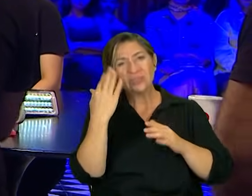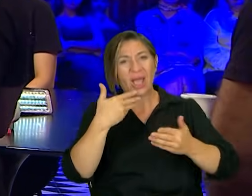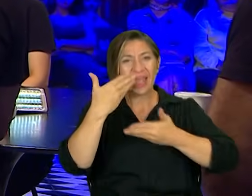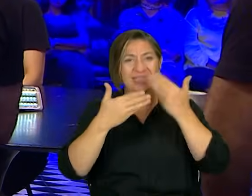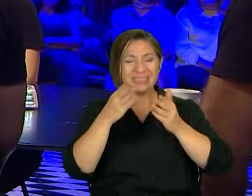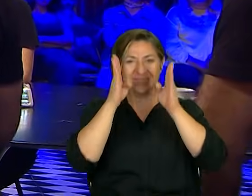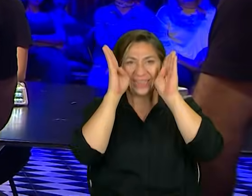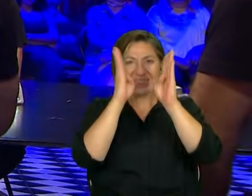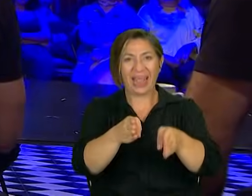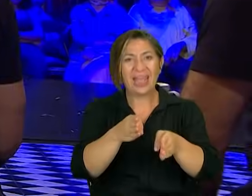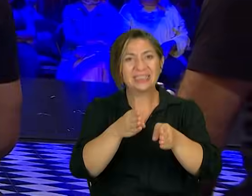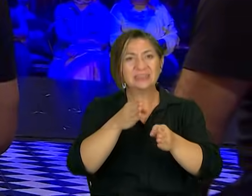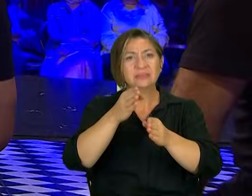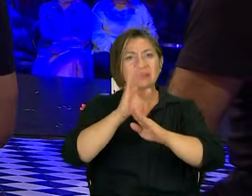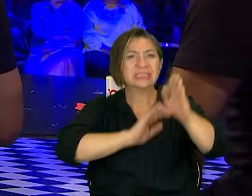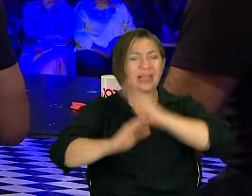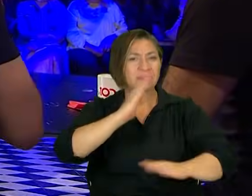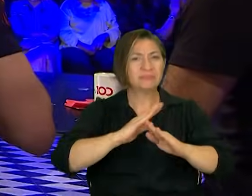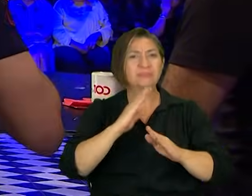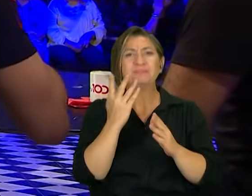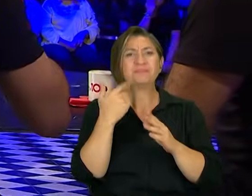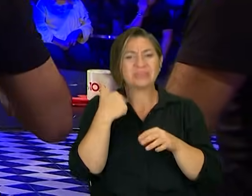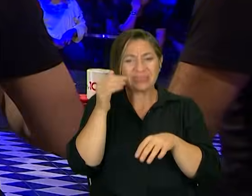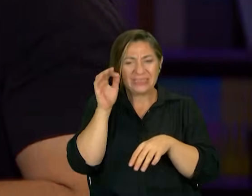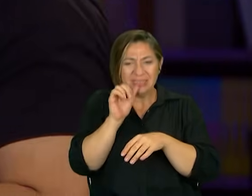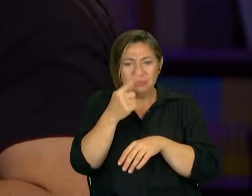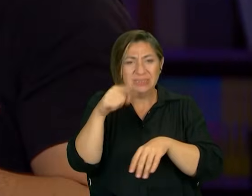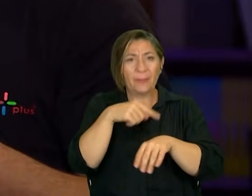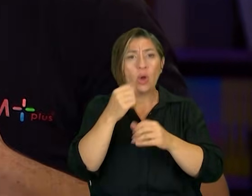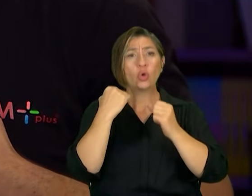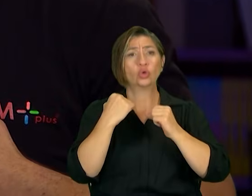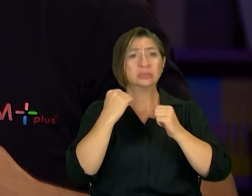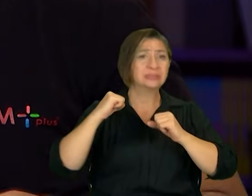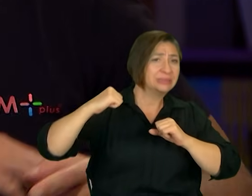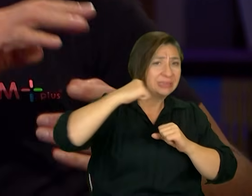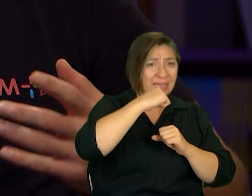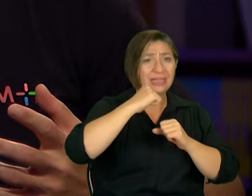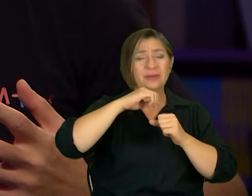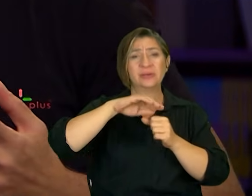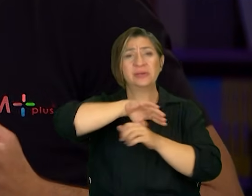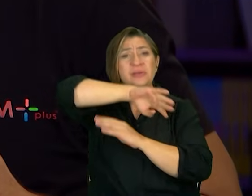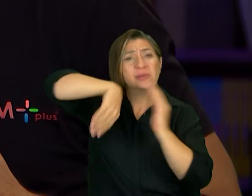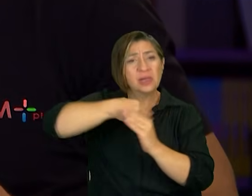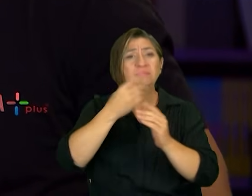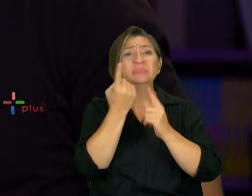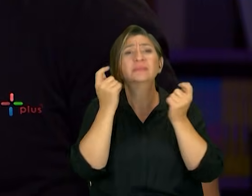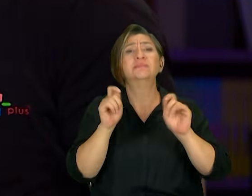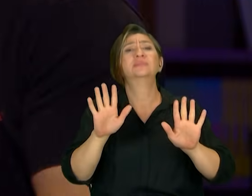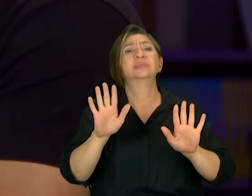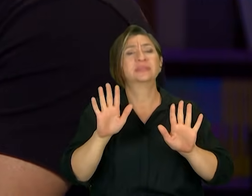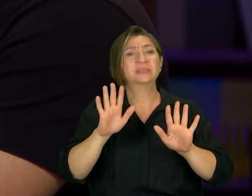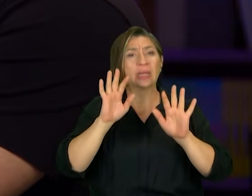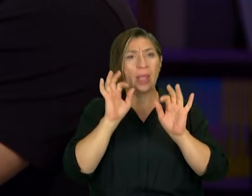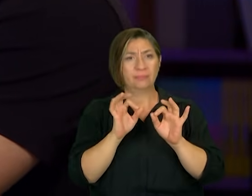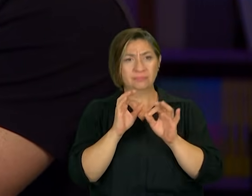anlattığını direkt saldırılar Wing Chun'un temel unsurları. Yani biz hiçbir zaman kuvveti kullanarak dairesel ya da diagonal saldırılar yapmayız. Rakibi